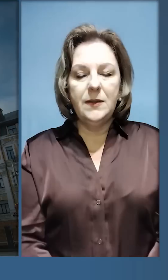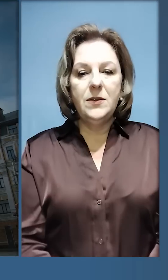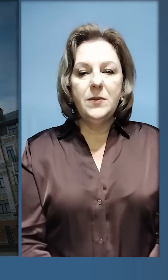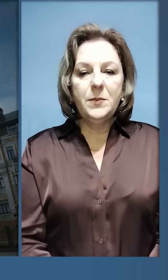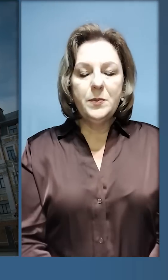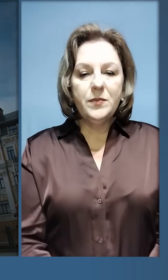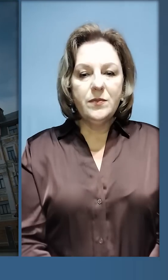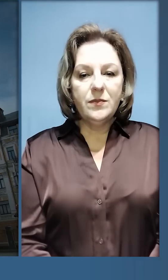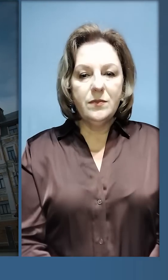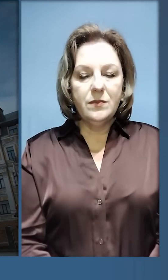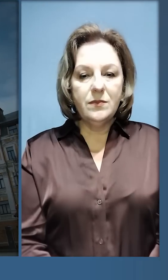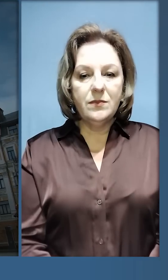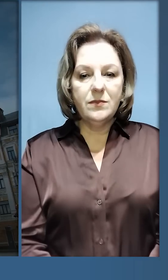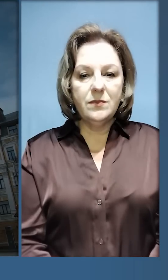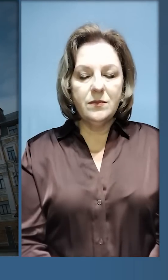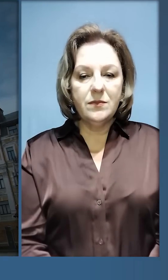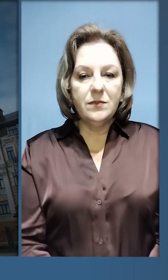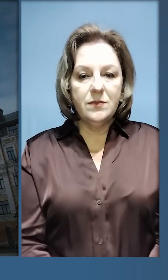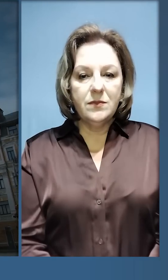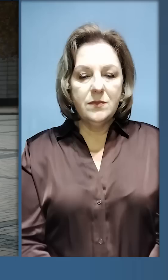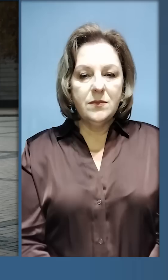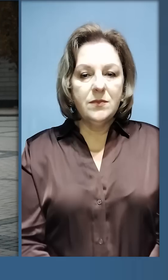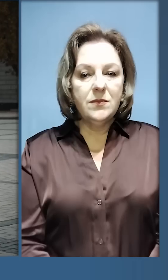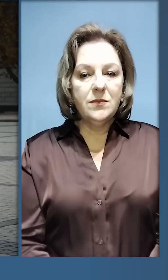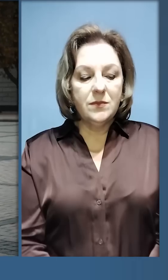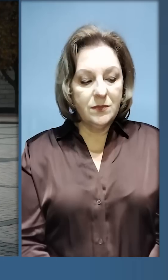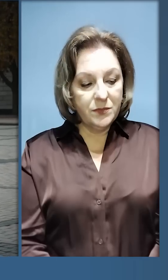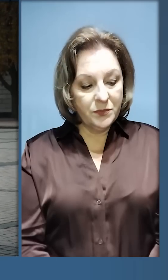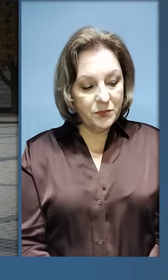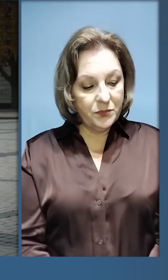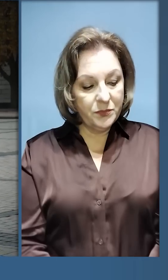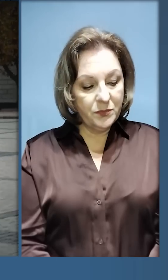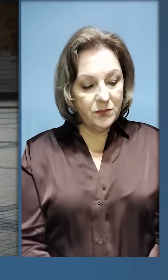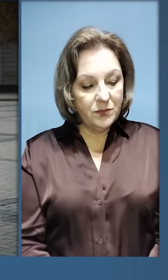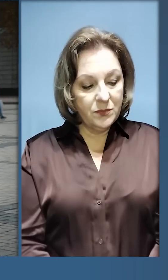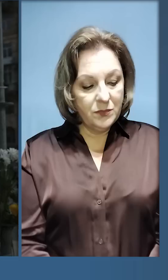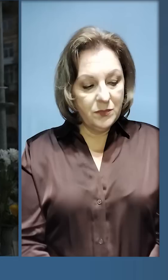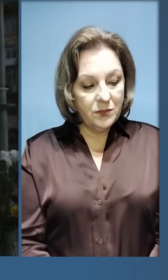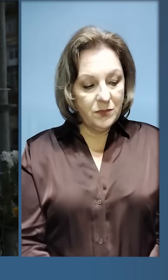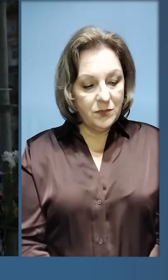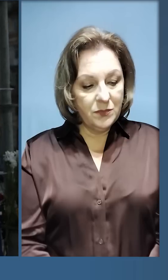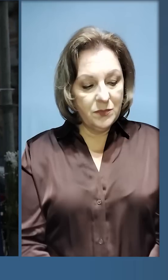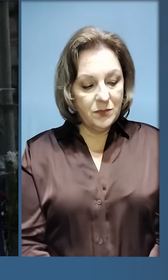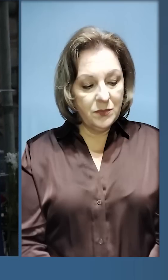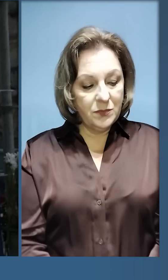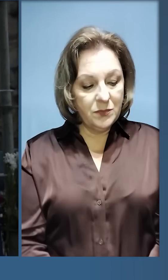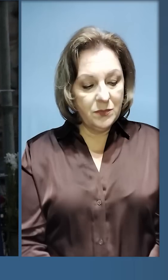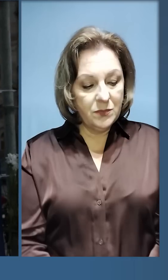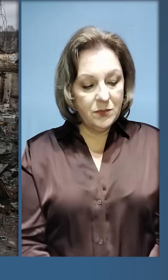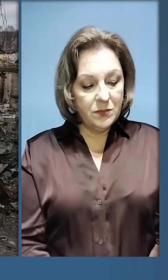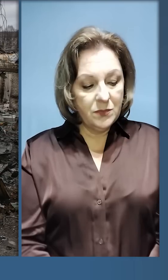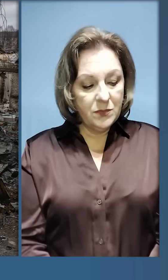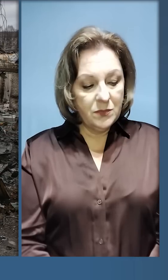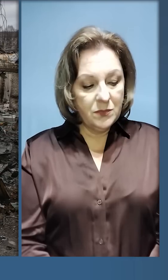Ukrainians vowed to fight and defend their ground. In Irpin, northwest of Kyiv, bodies filled the streets. And in